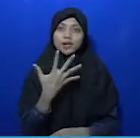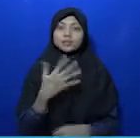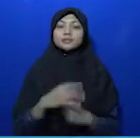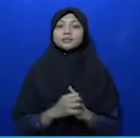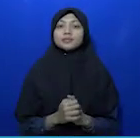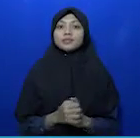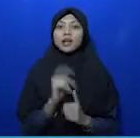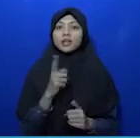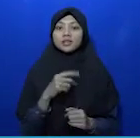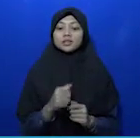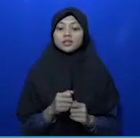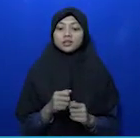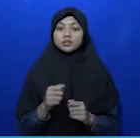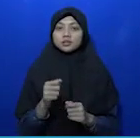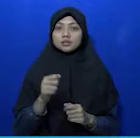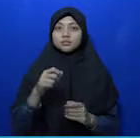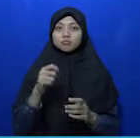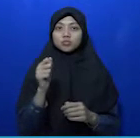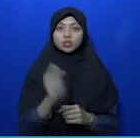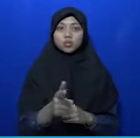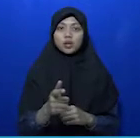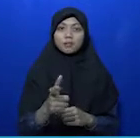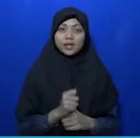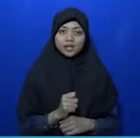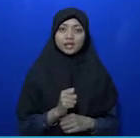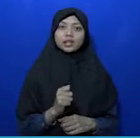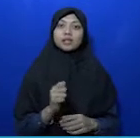ada purchase and sale agreement.